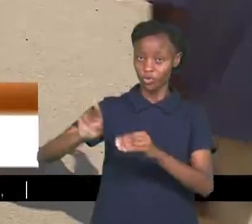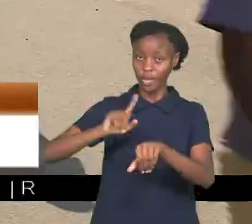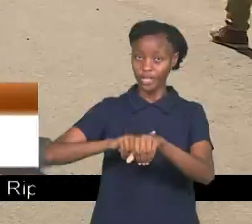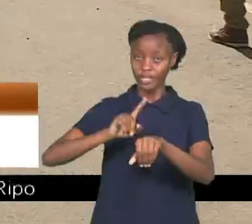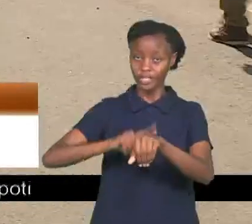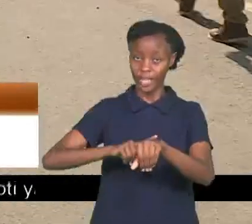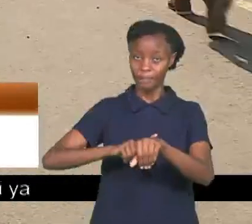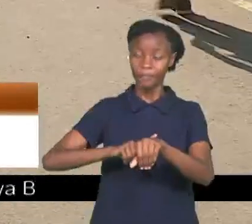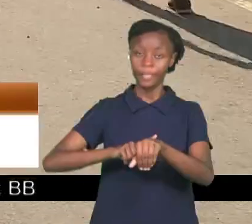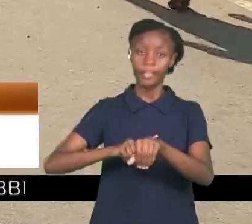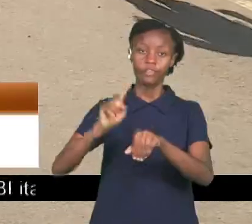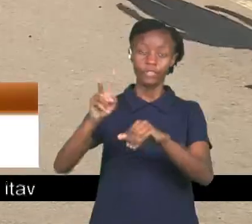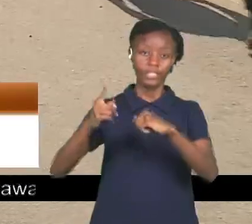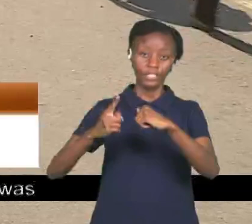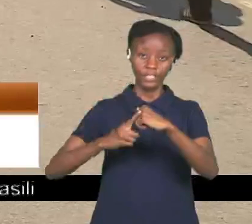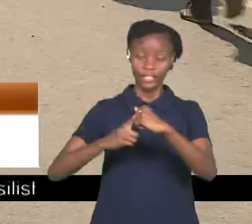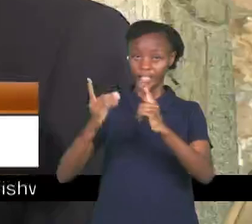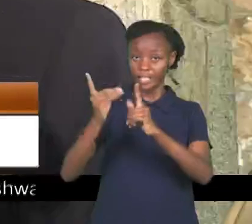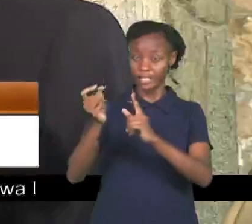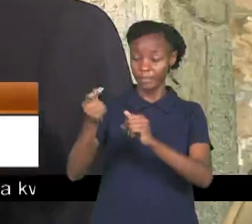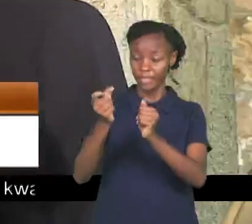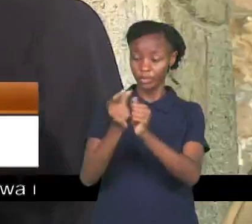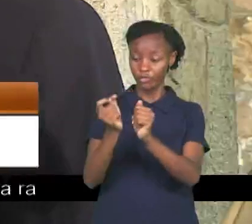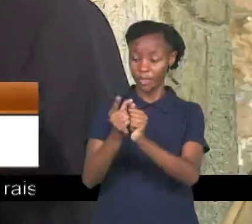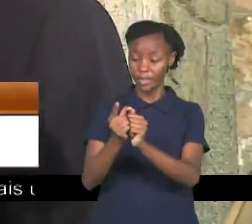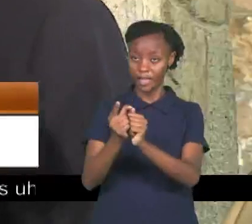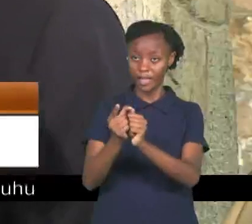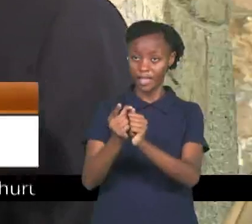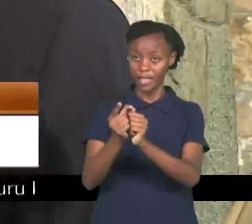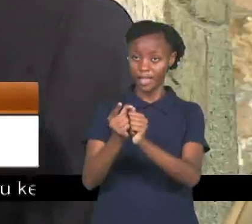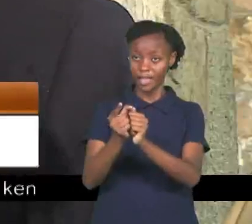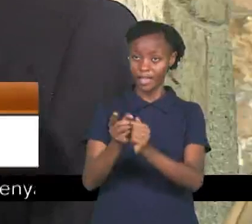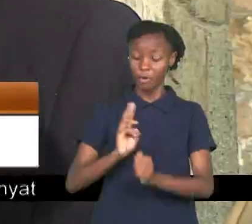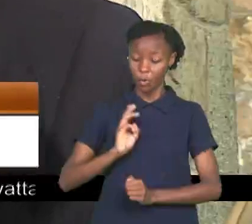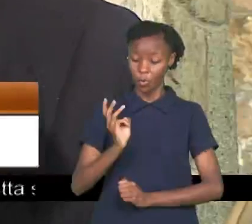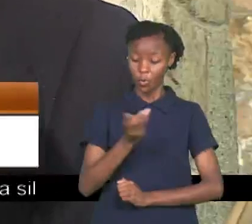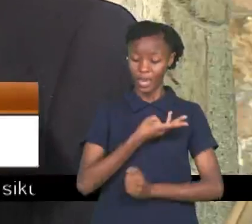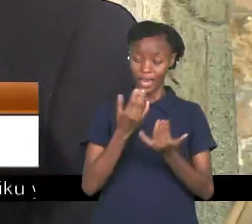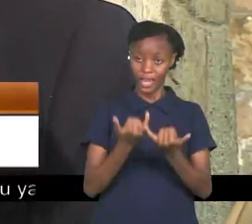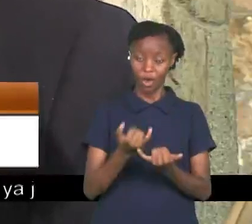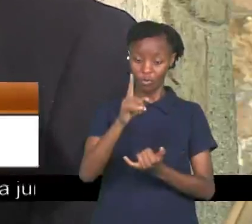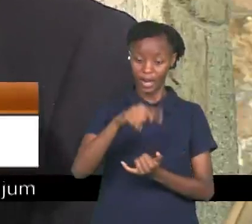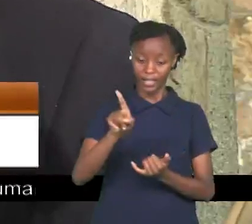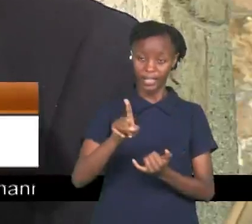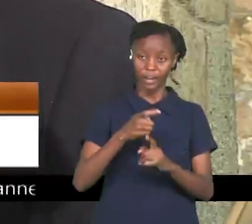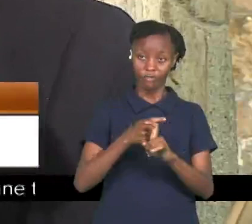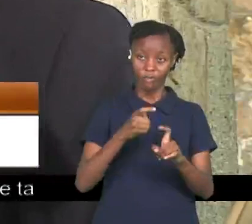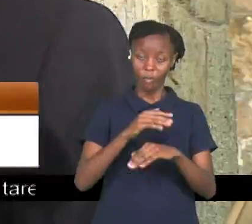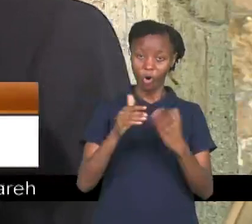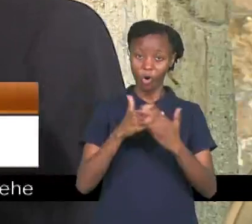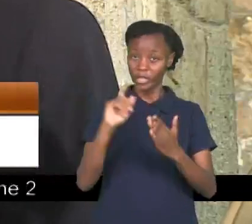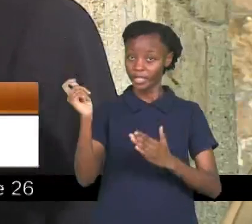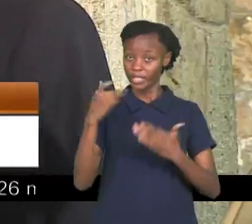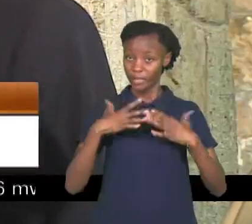tarehe 26 mwezi Novemba. We are therefore gratified by the many Kenyans